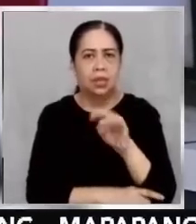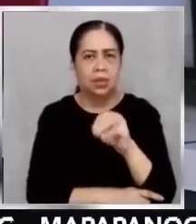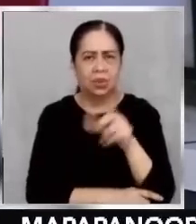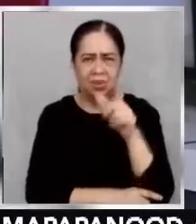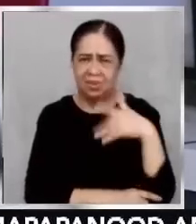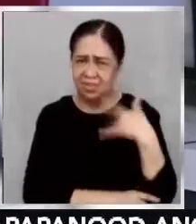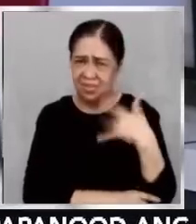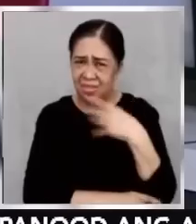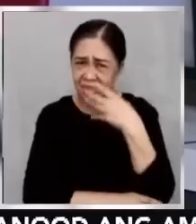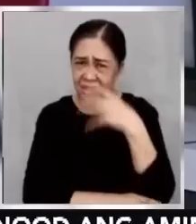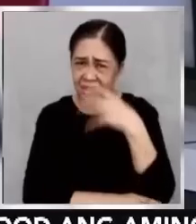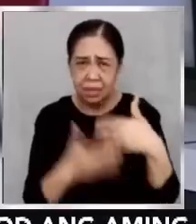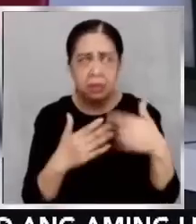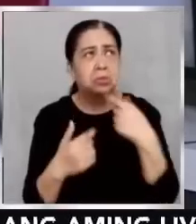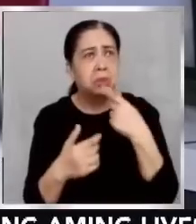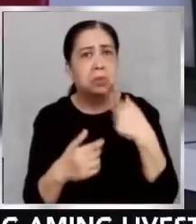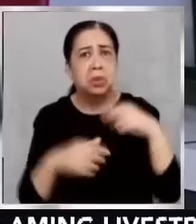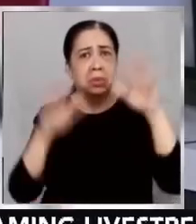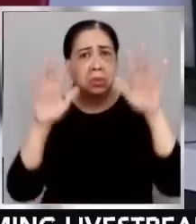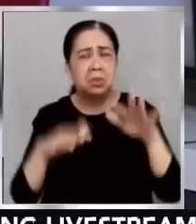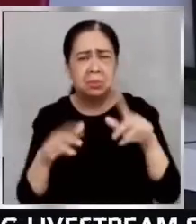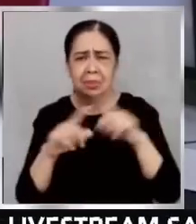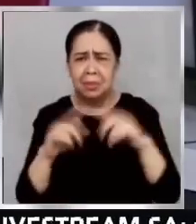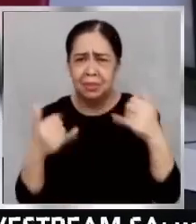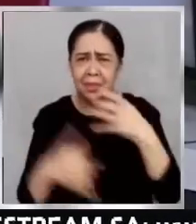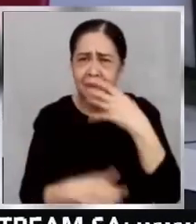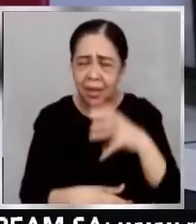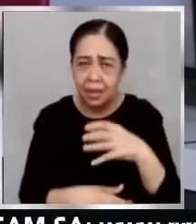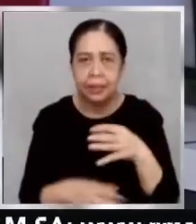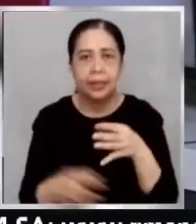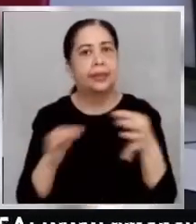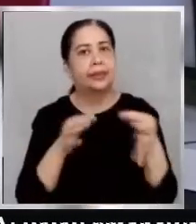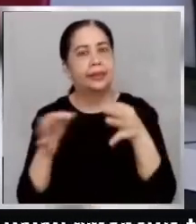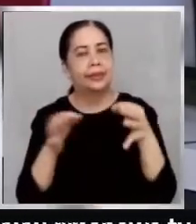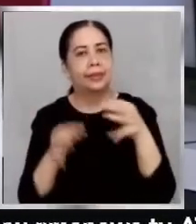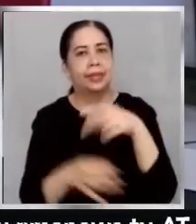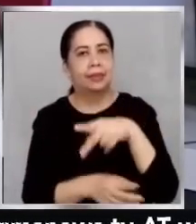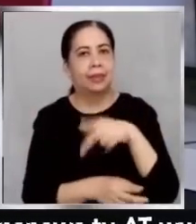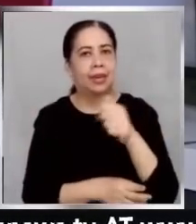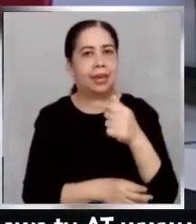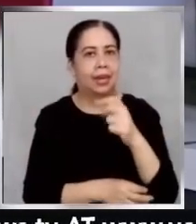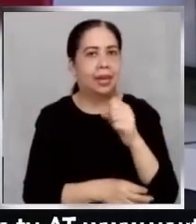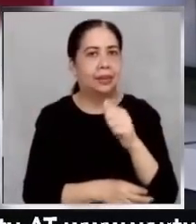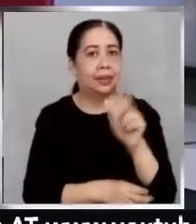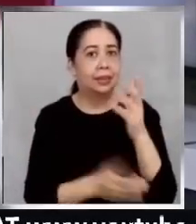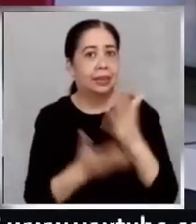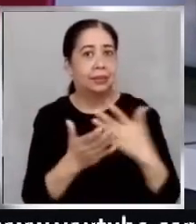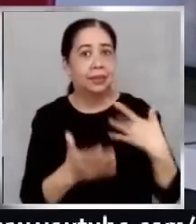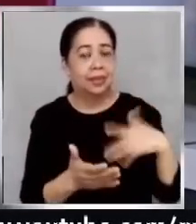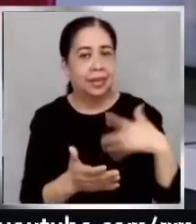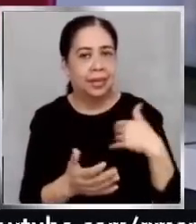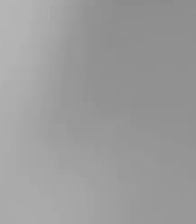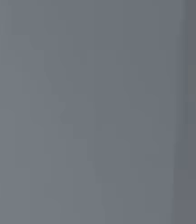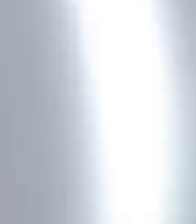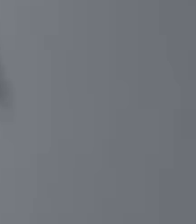temperatura kahit pumasok na ang tag-ulan. Ang paliwanag ng PAGASA at diskarte ng ilan, tinutukan ni Oscar